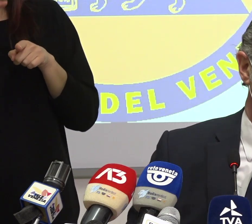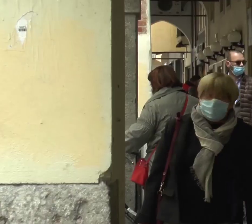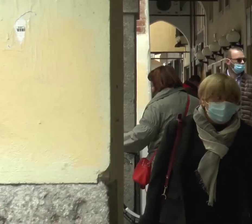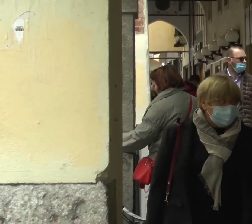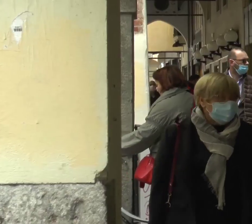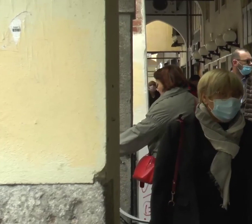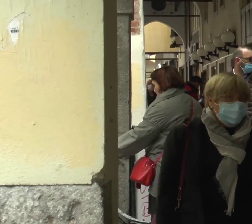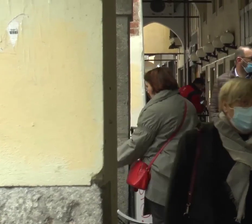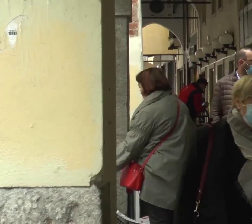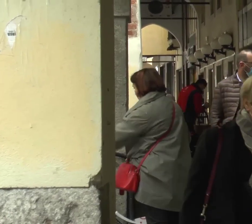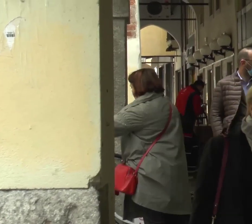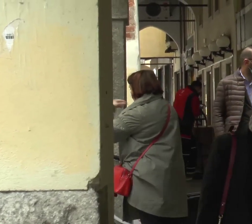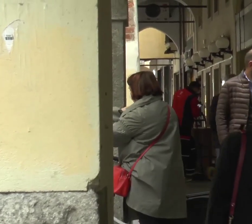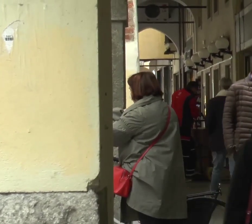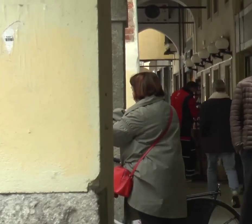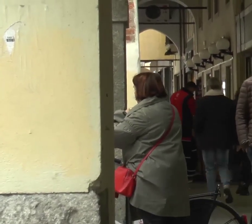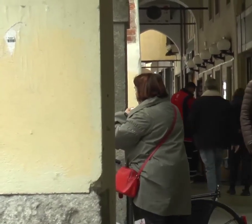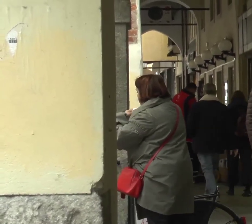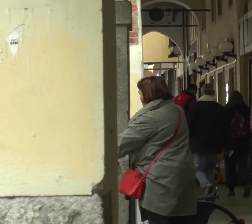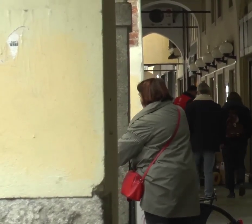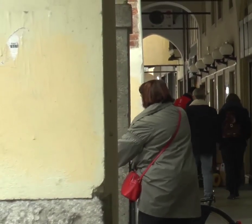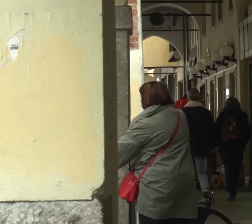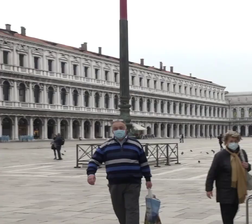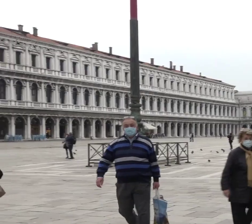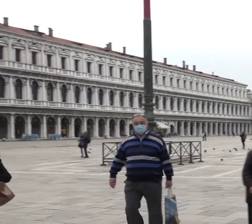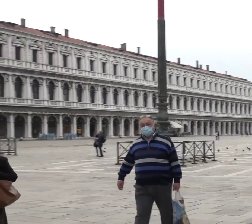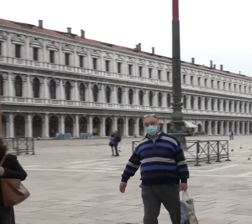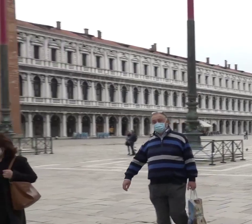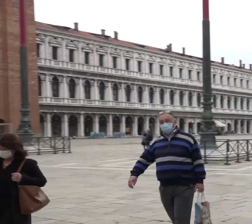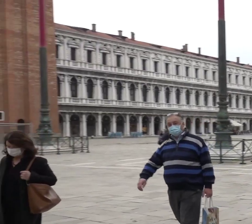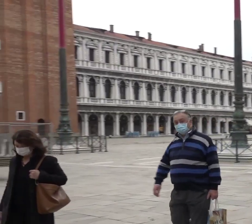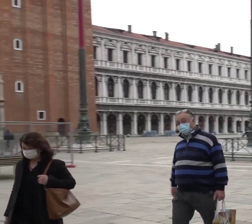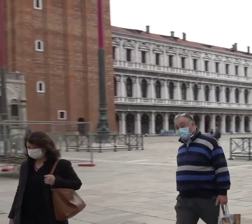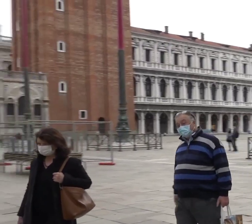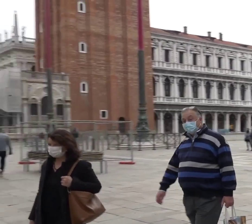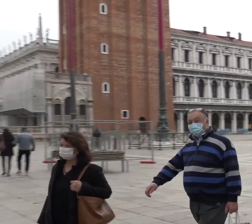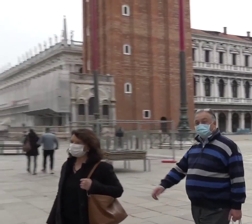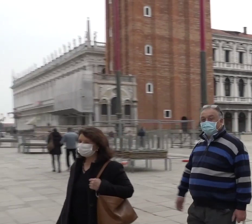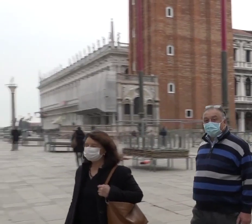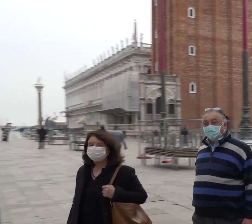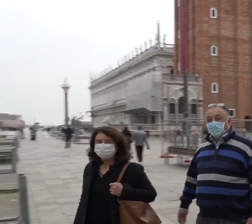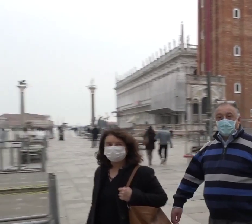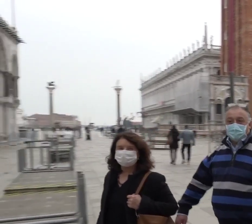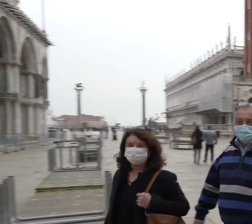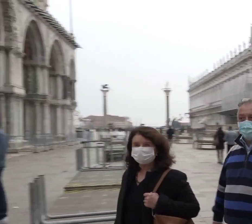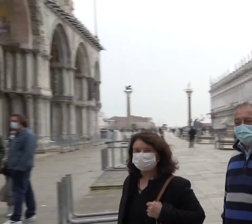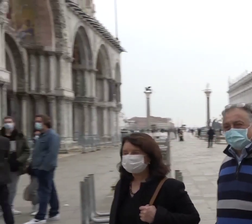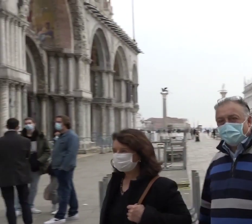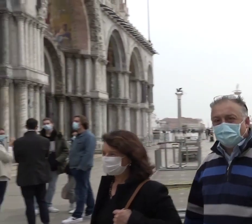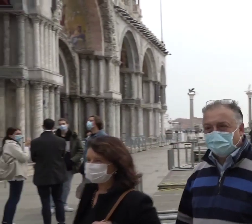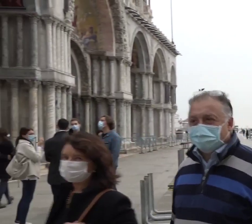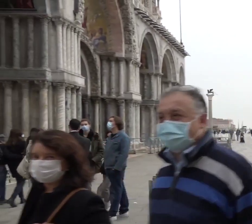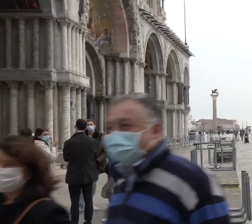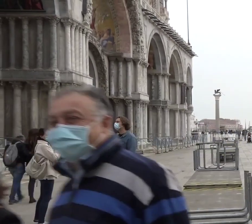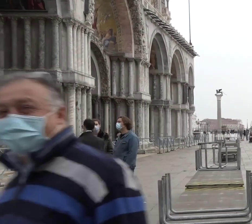zona il veneto conferma il suo r conti a 0.96 il potenziale zona gialla sapendo che dalla zona arancione pur riuscendo a